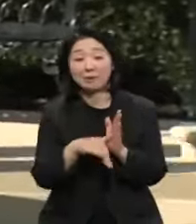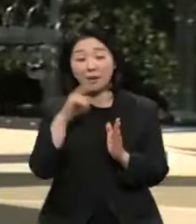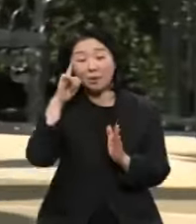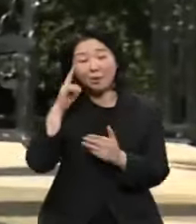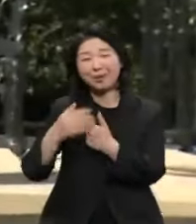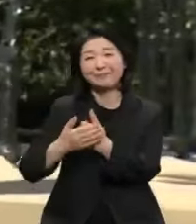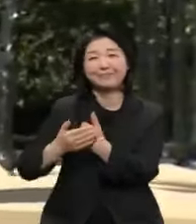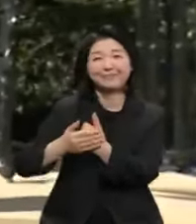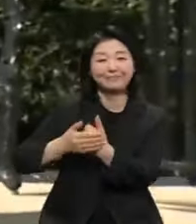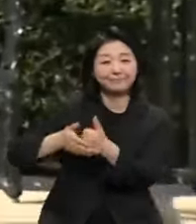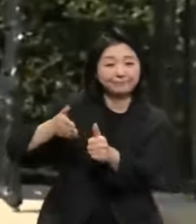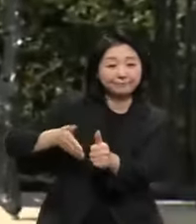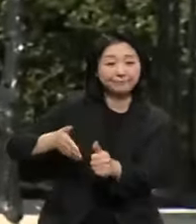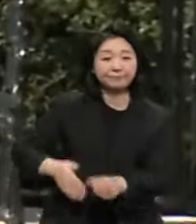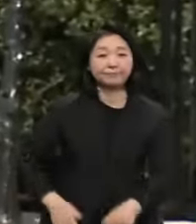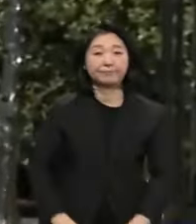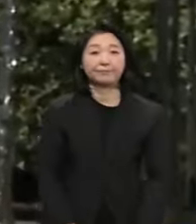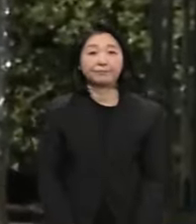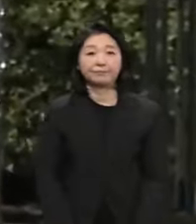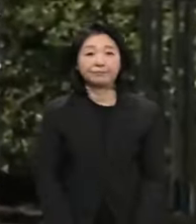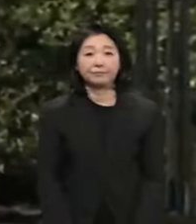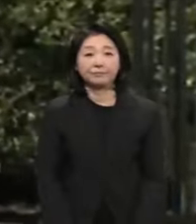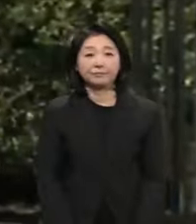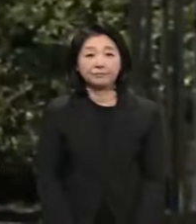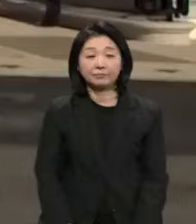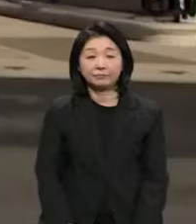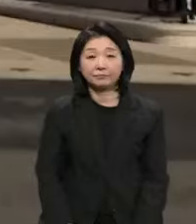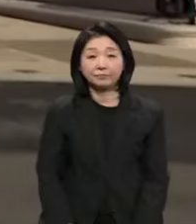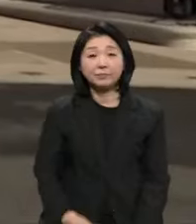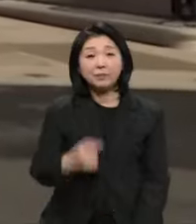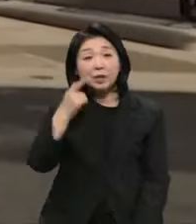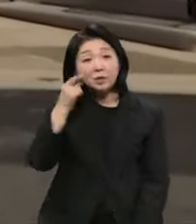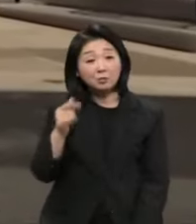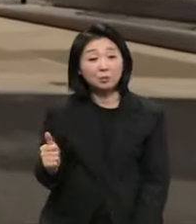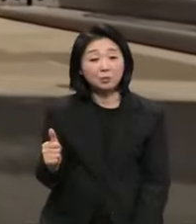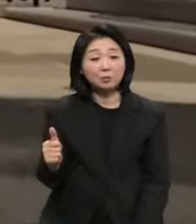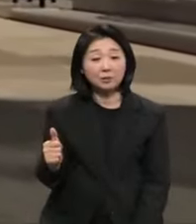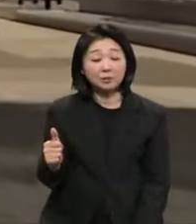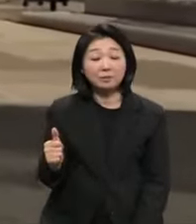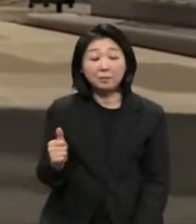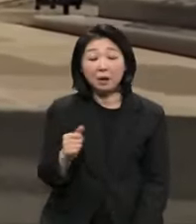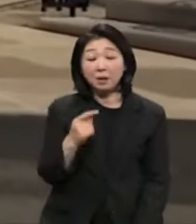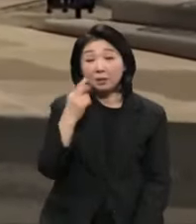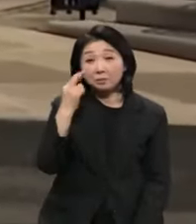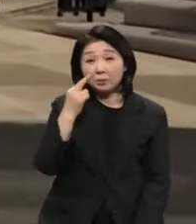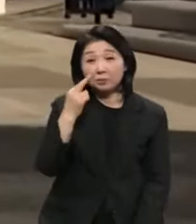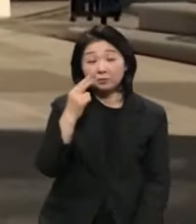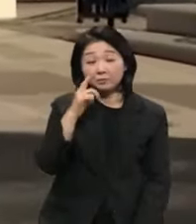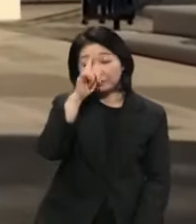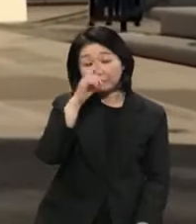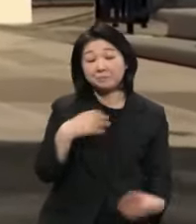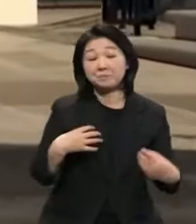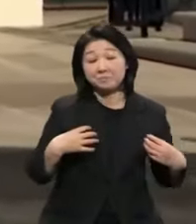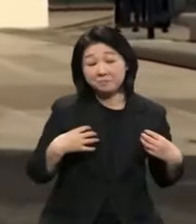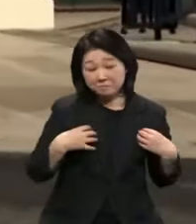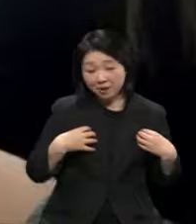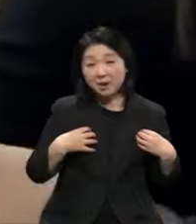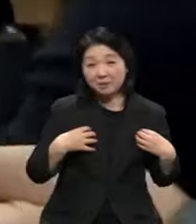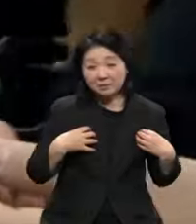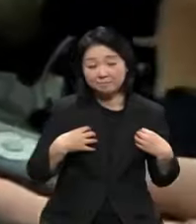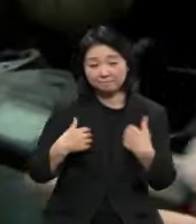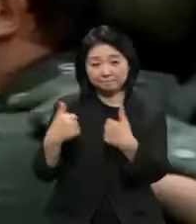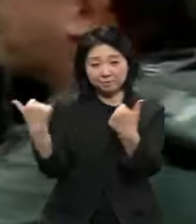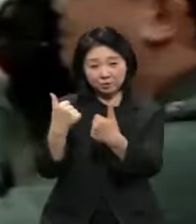지지를 얻기를 바란다고 말했습니다. 기시다 총리는 오는 10일 백악관에서 조 바이든 대통령과 미일 정상회담을 한